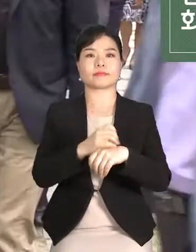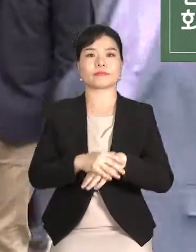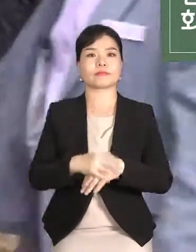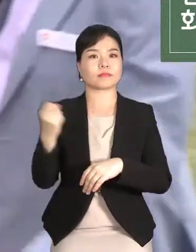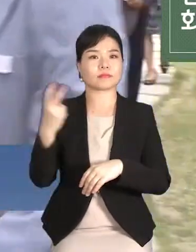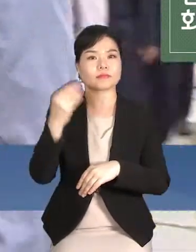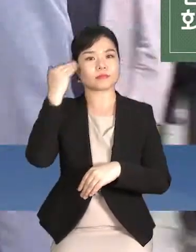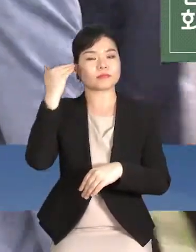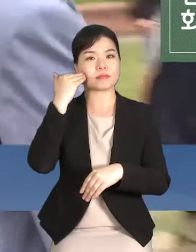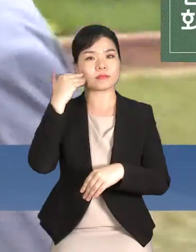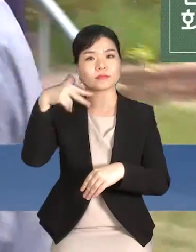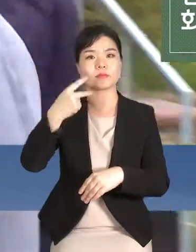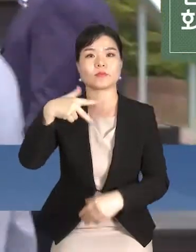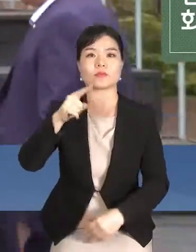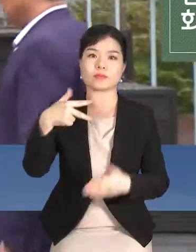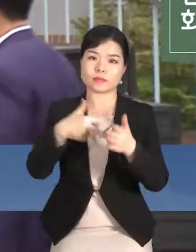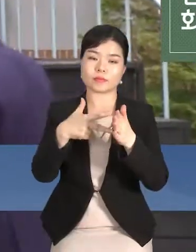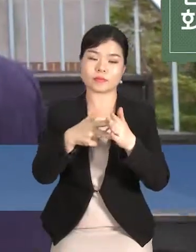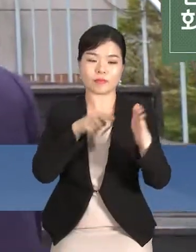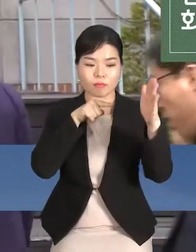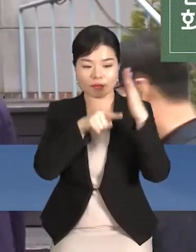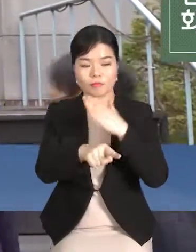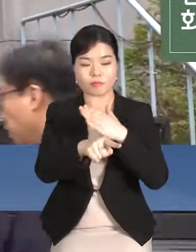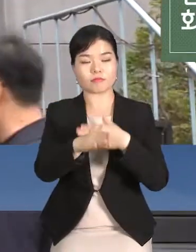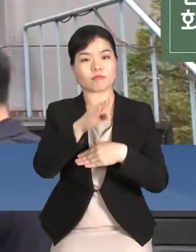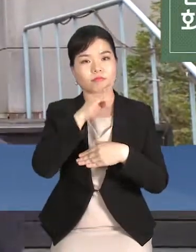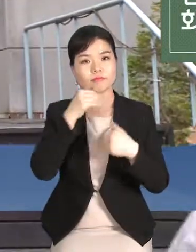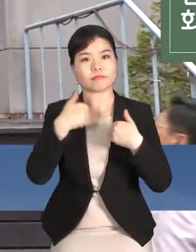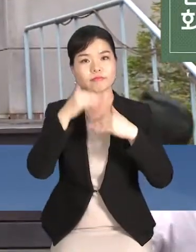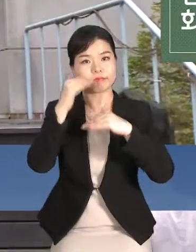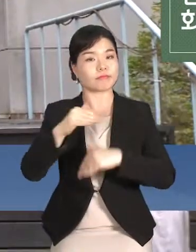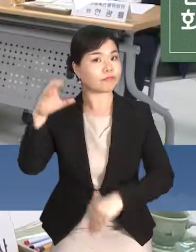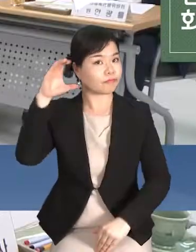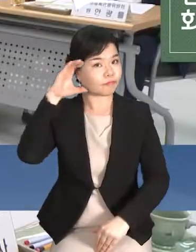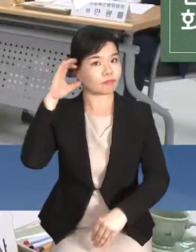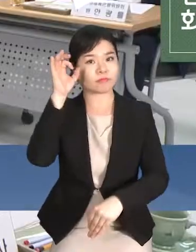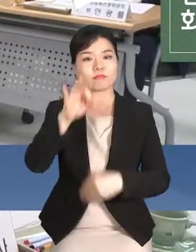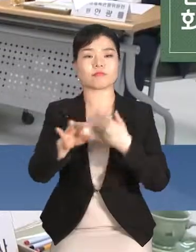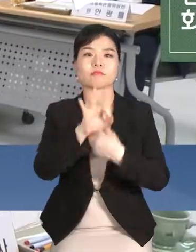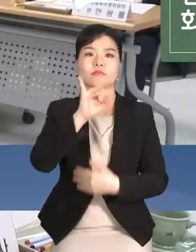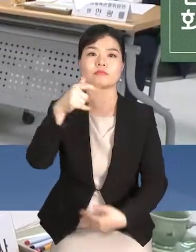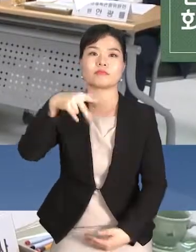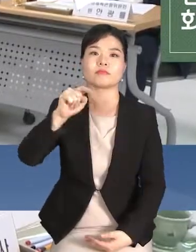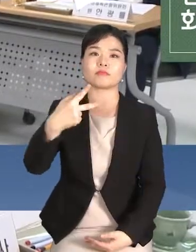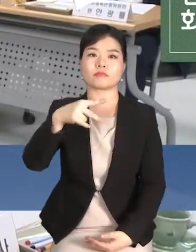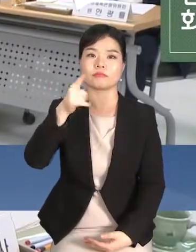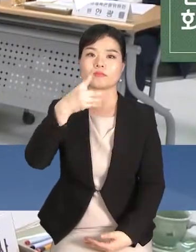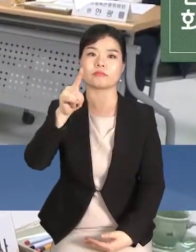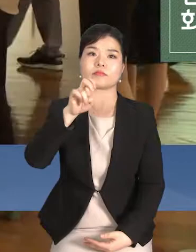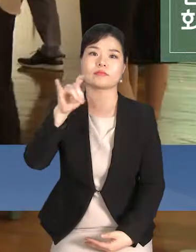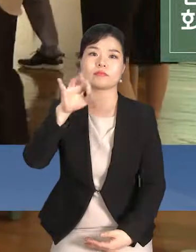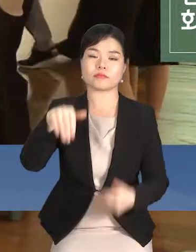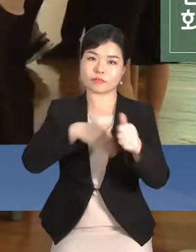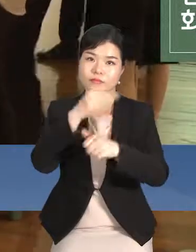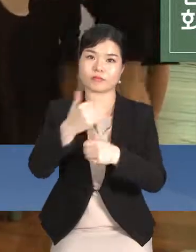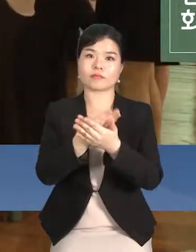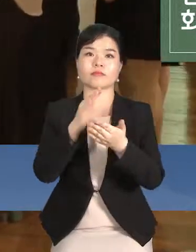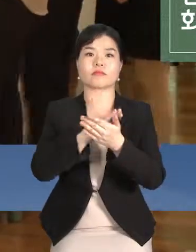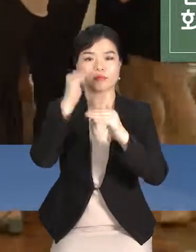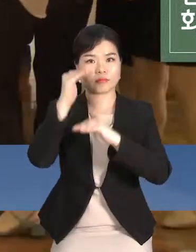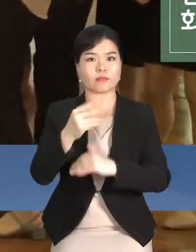또한 한국도자재단을 현장 방문해 주요 현안사항을 청취하고 이천 세라피아 환경개선사항을